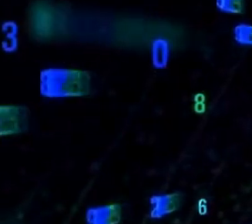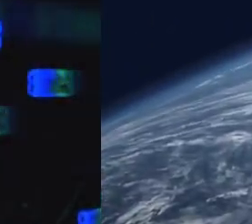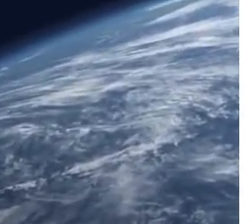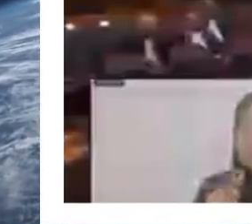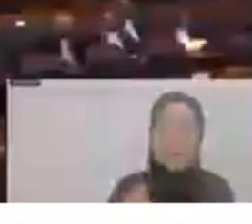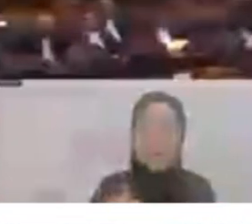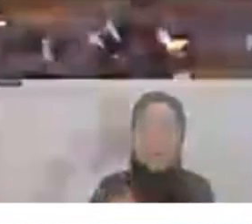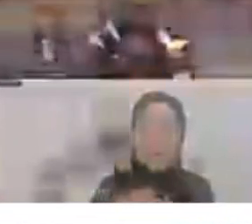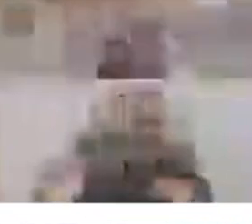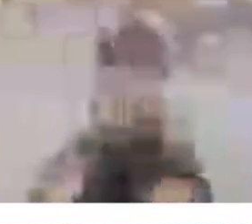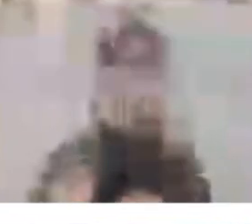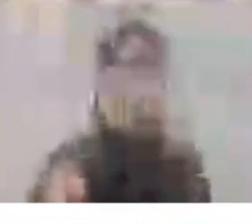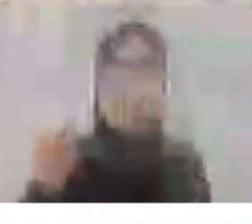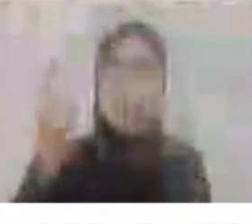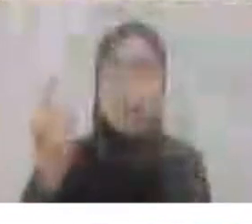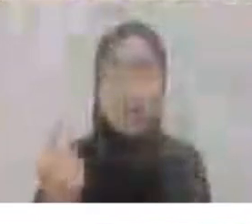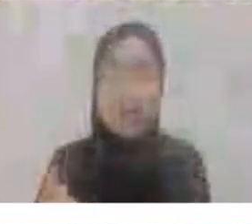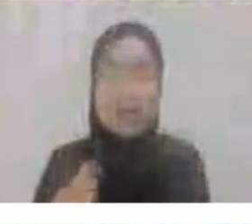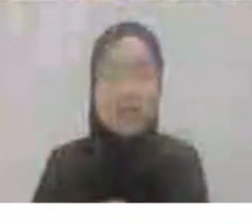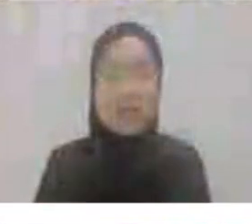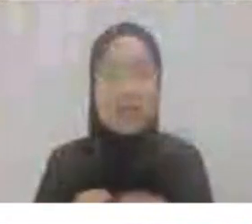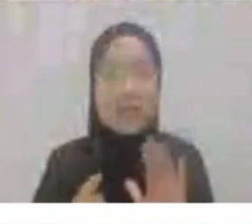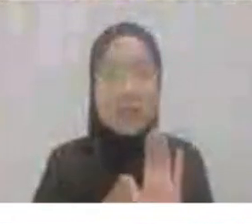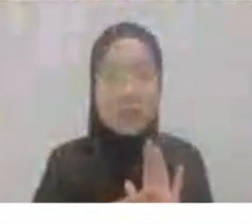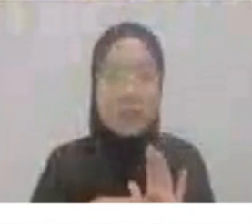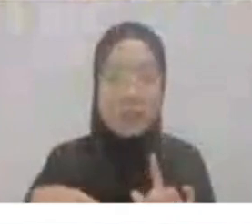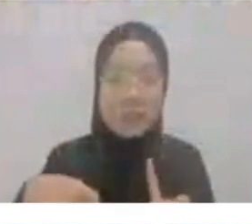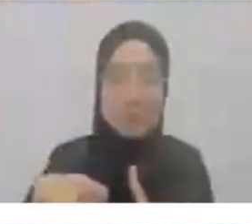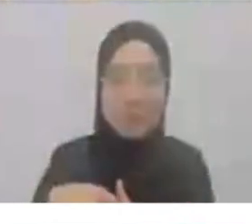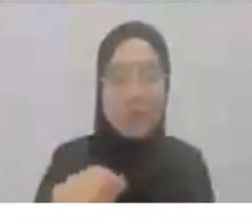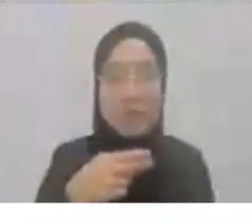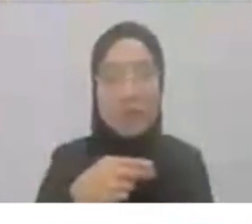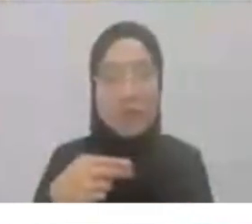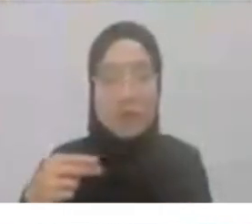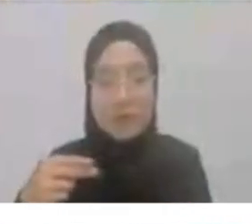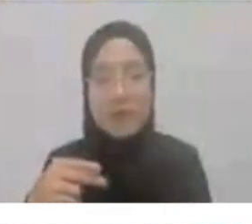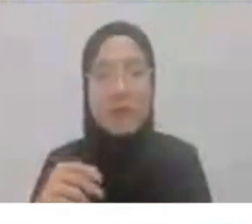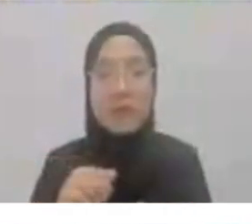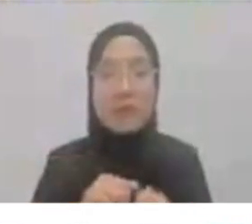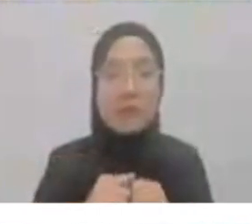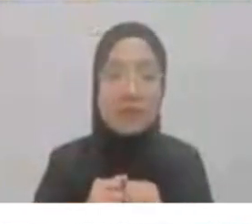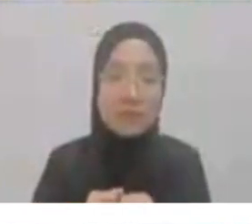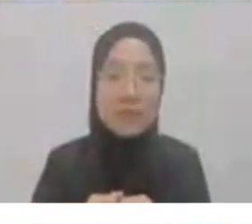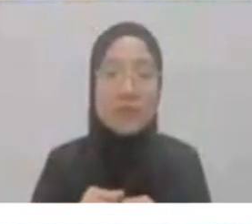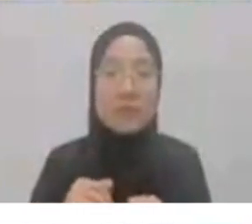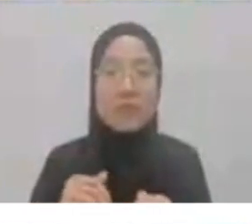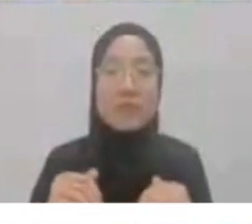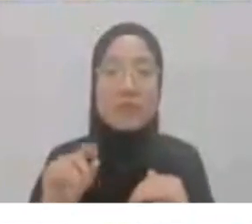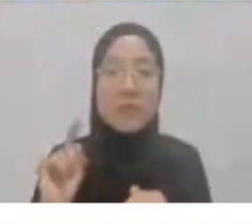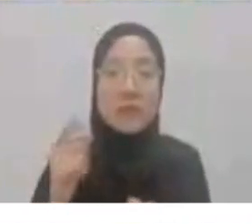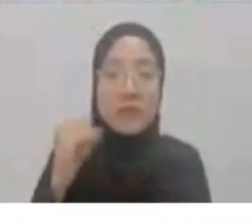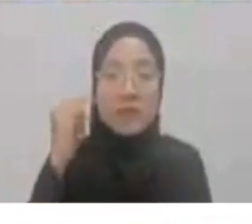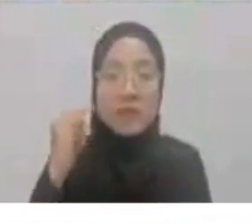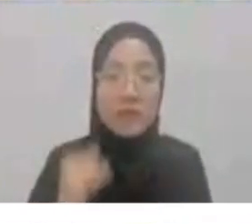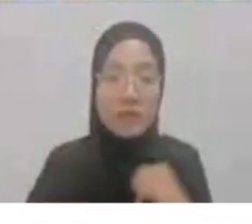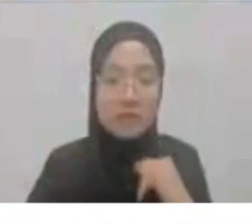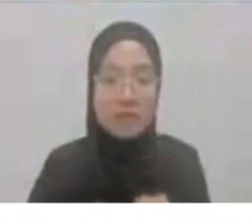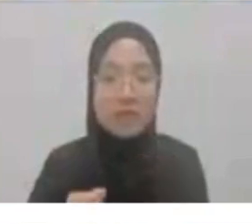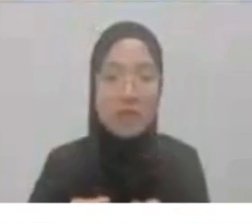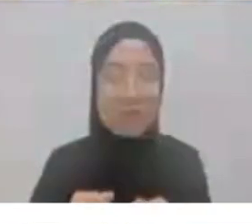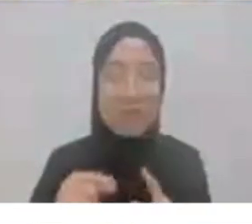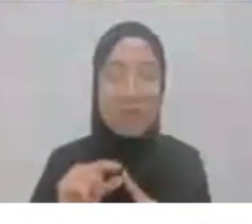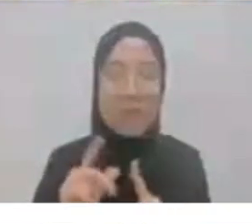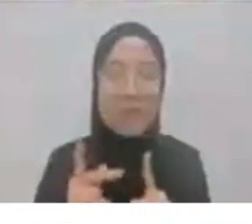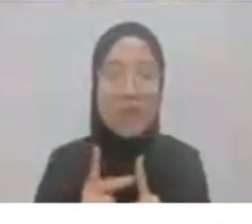ketuhanan yang maha esa Mahkamah Konstitusi Republik Indonesia yang mengadilii perkara konsi pada tingkat pertama dan ter menjatuhkan putusan perkara phpu